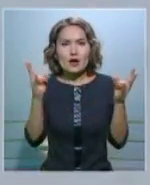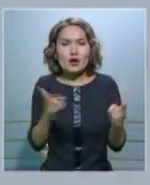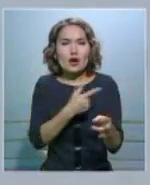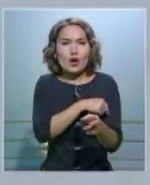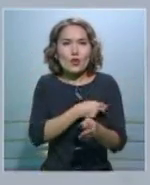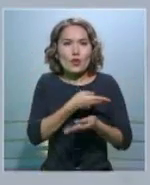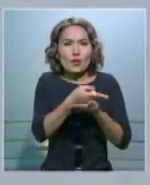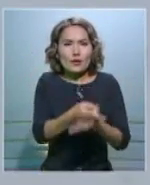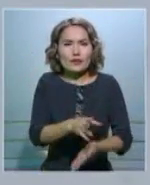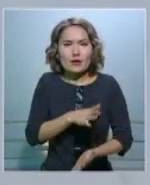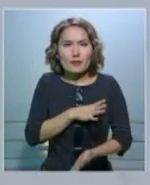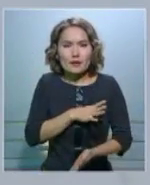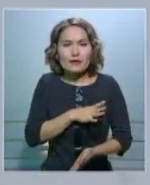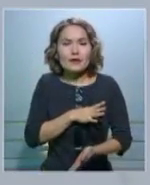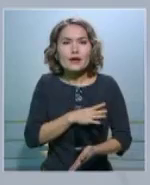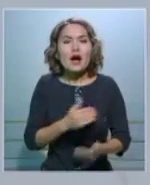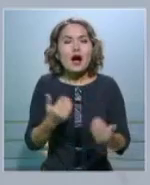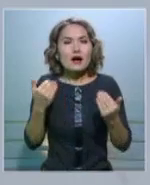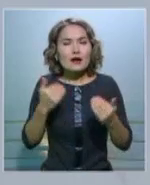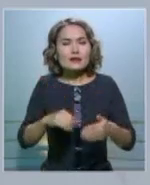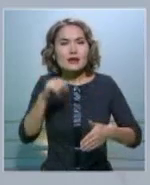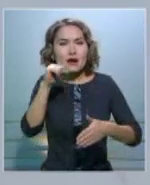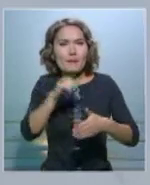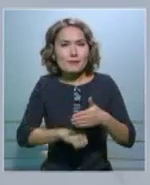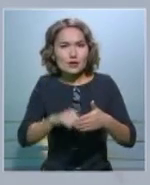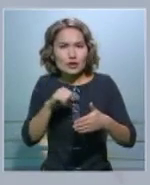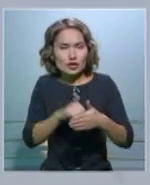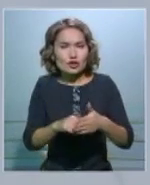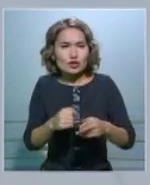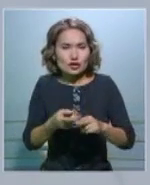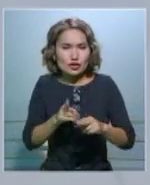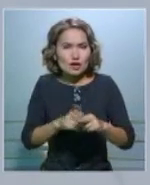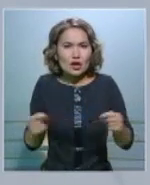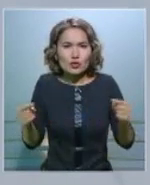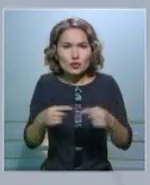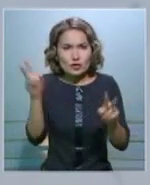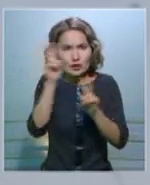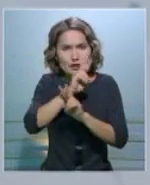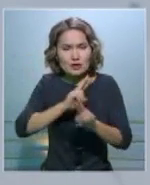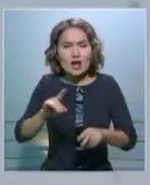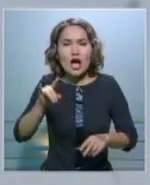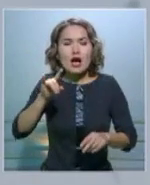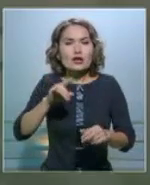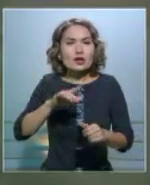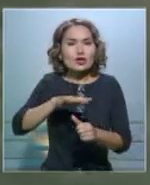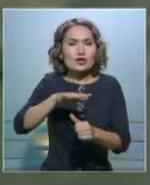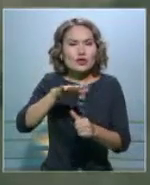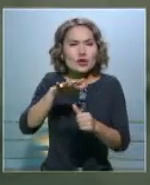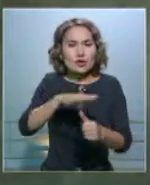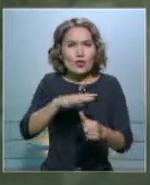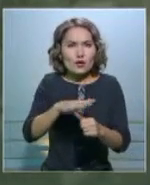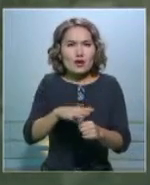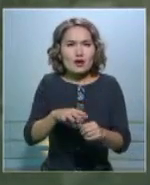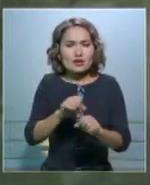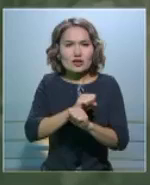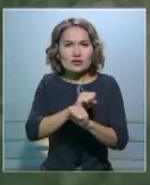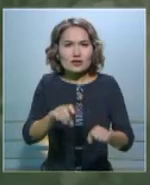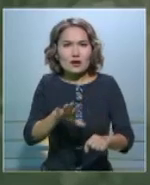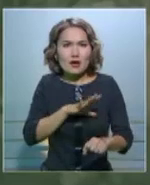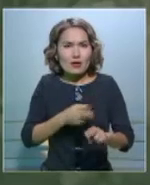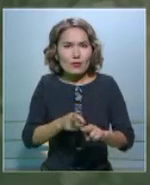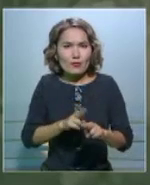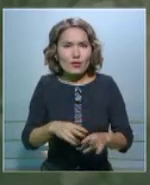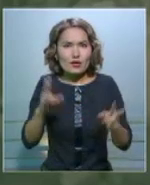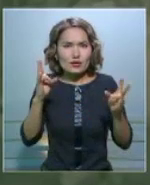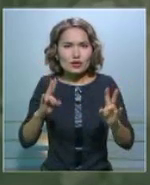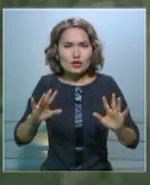жансақтау бөлімінде жатыр. Алдын ала деректер бойынша тікұшақ көкке көтерілген бойда құлаған. Оның қалдықтары Игарка әуежайынан 2 шақырым жерде